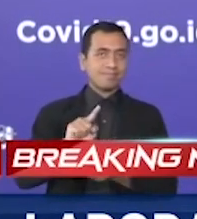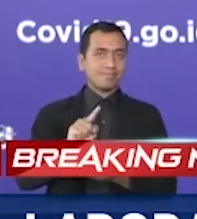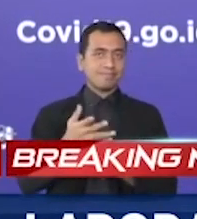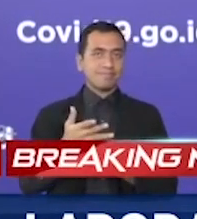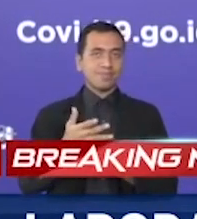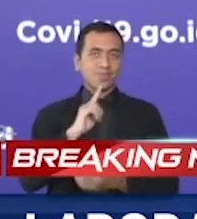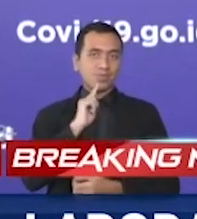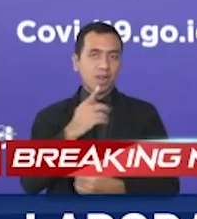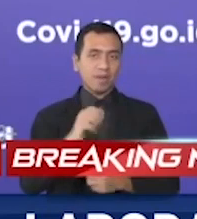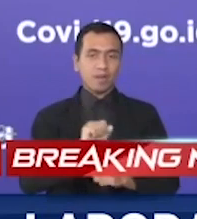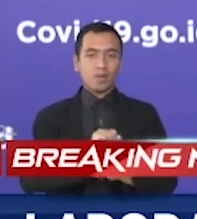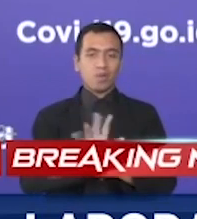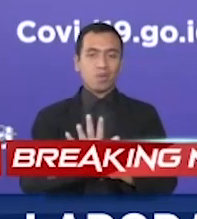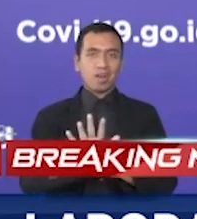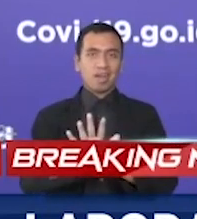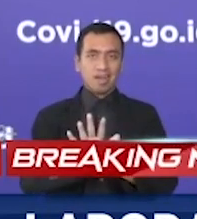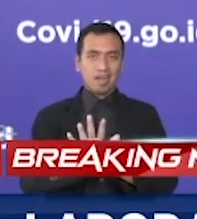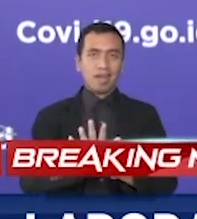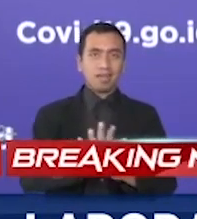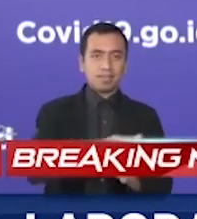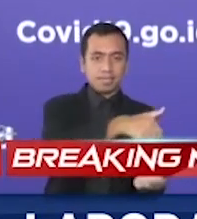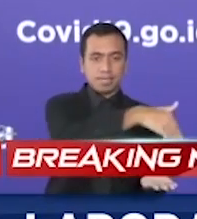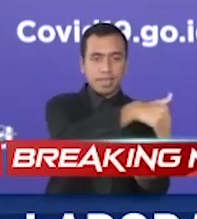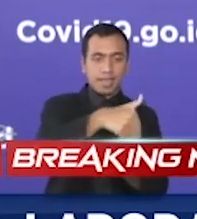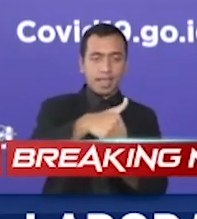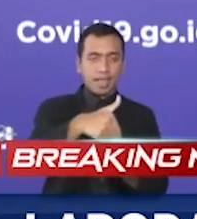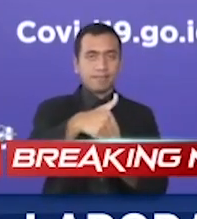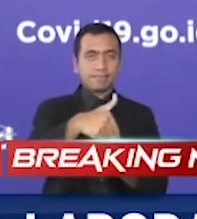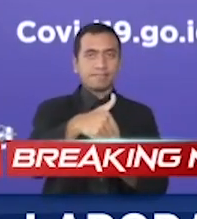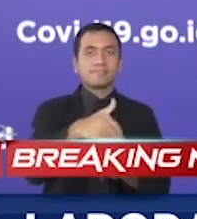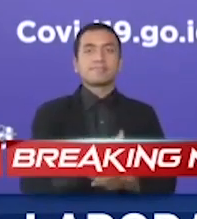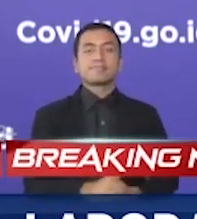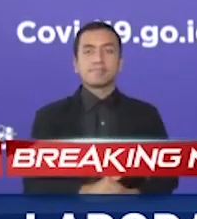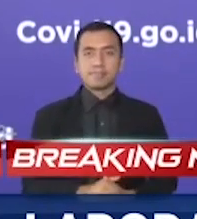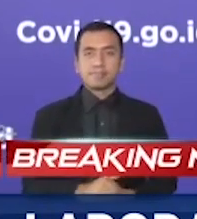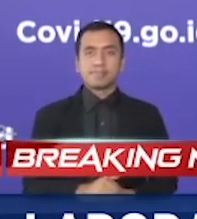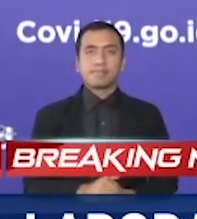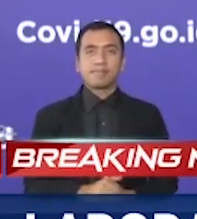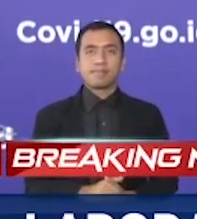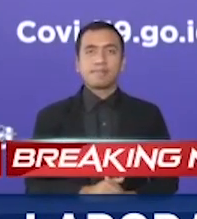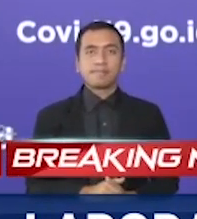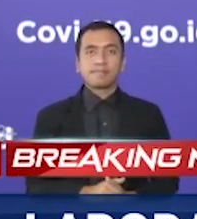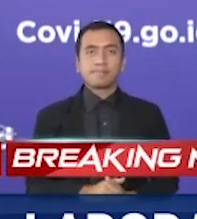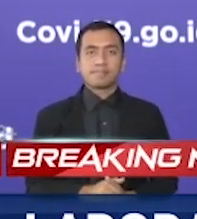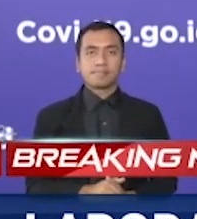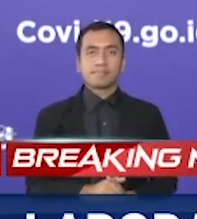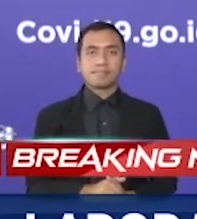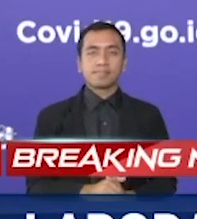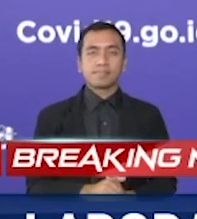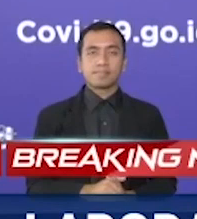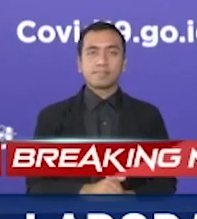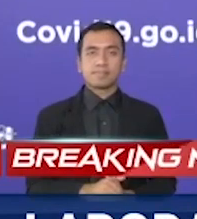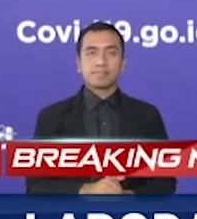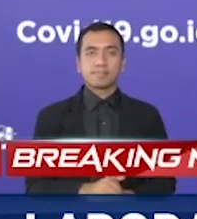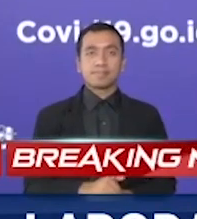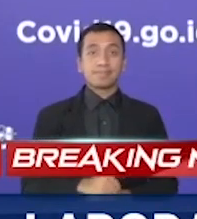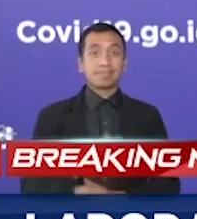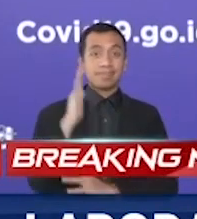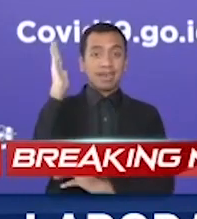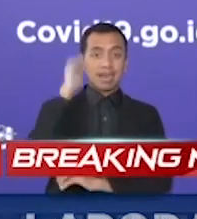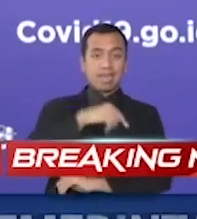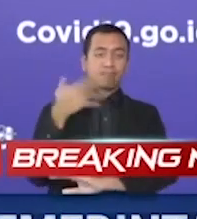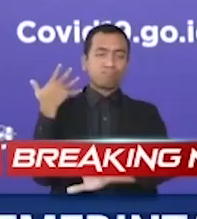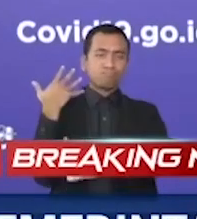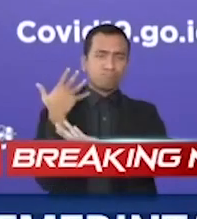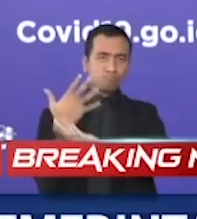the cockpit 19 ini pada sisi data di bidang kesehatan sampai dengan hari ini spesimen yang telah